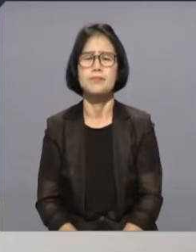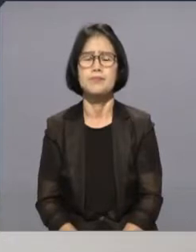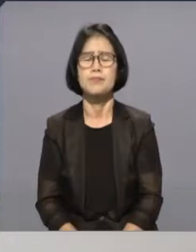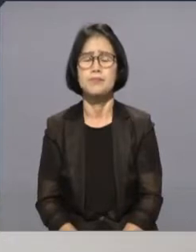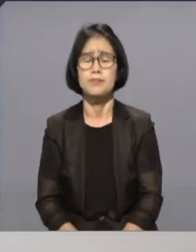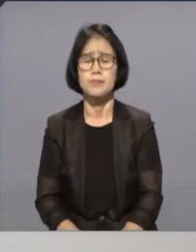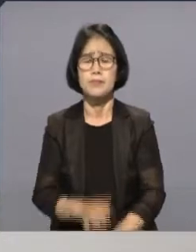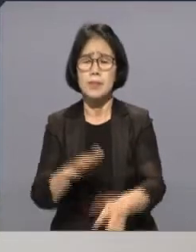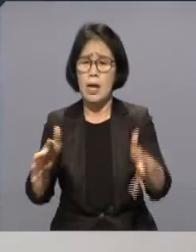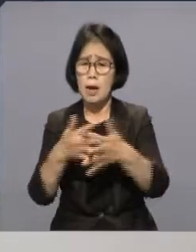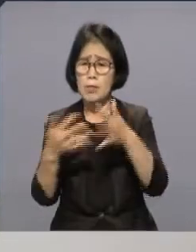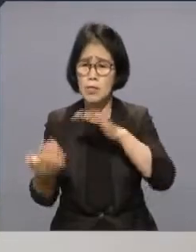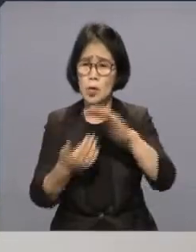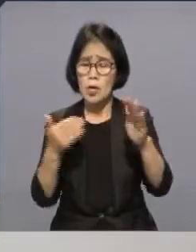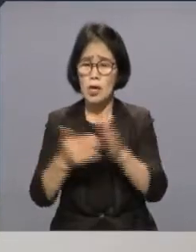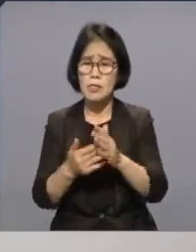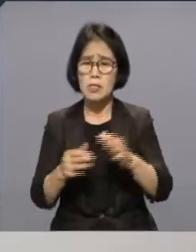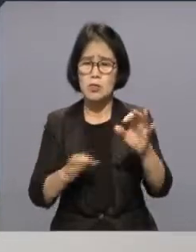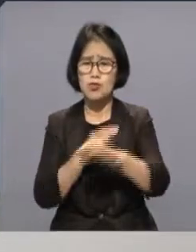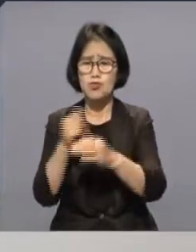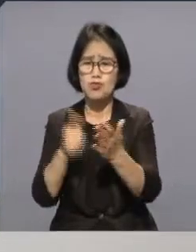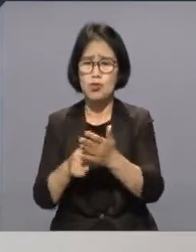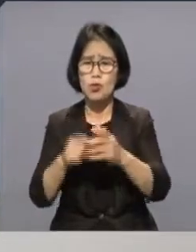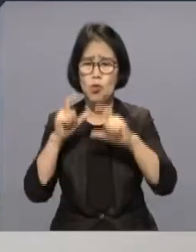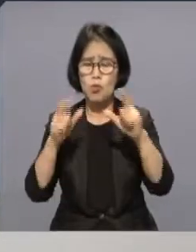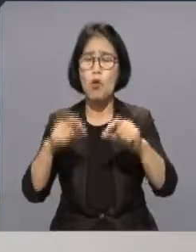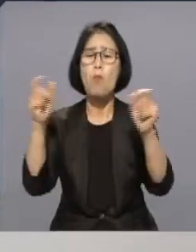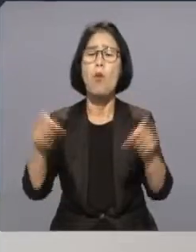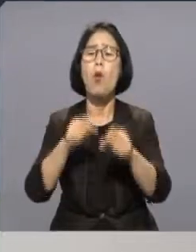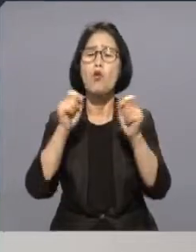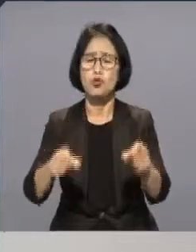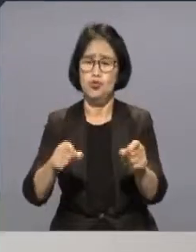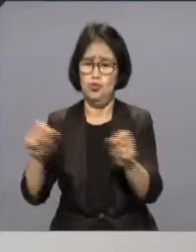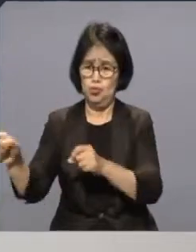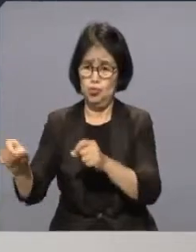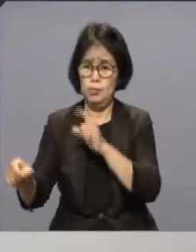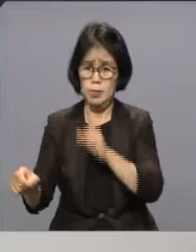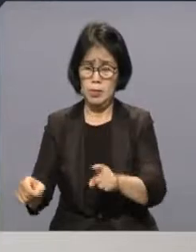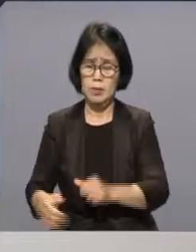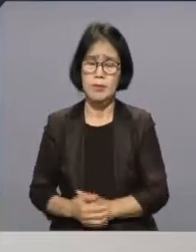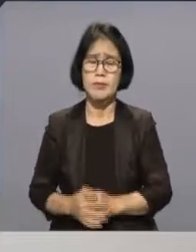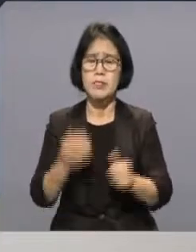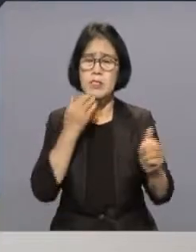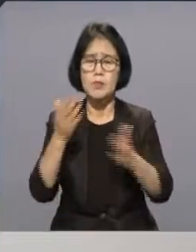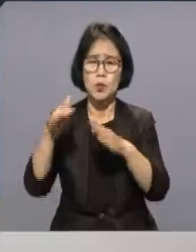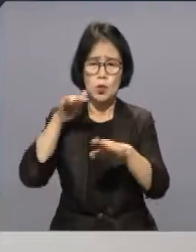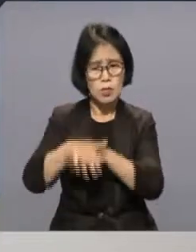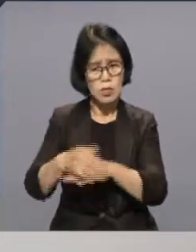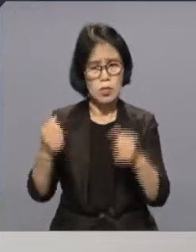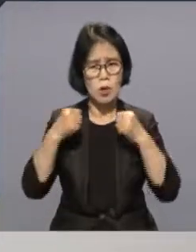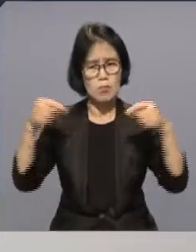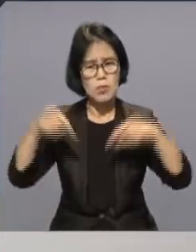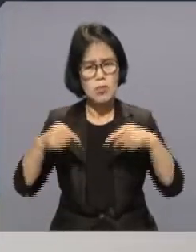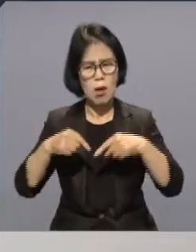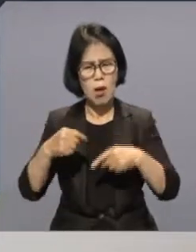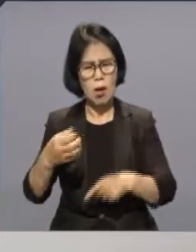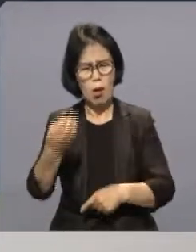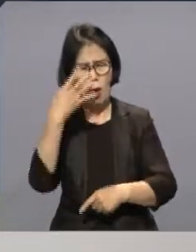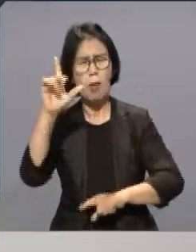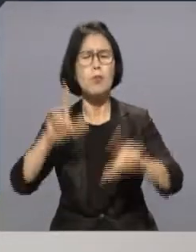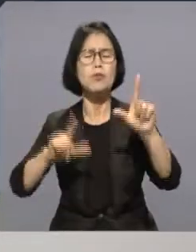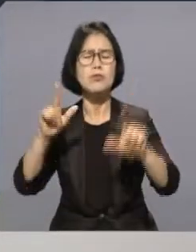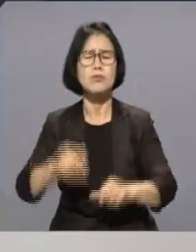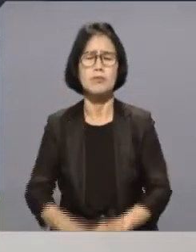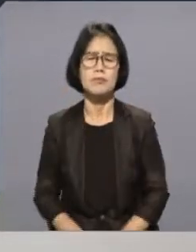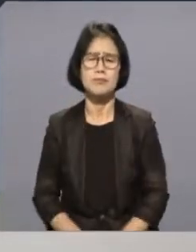양당 합의 전까지 경제부지사 신설 조례 공포 보류하기로 하지 않았느냐. 김동연식 협치에 추악한 이면이라는데